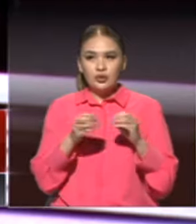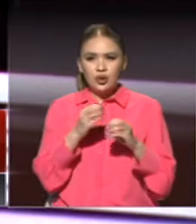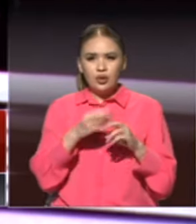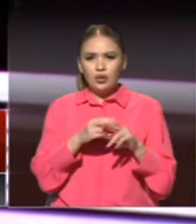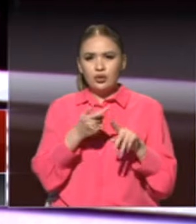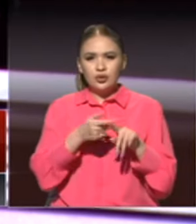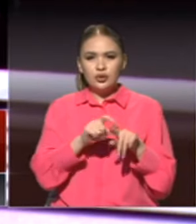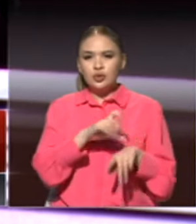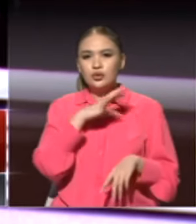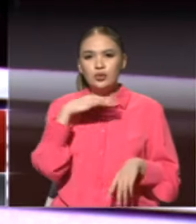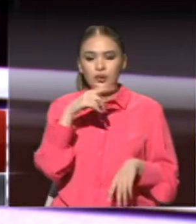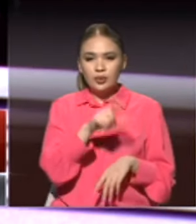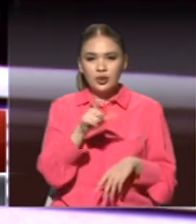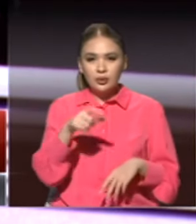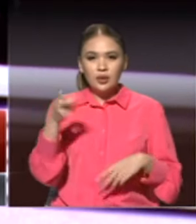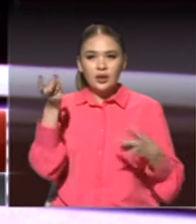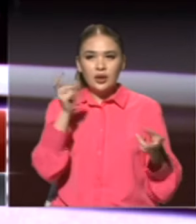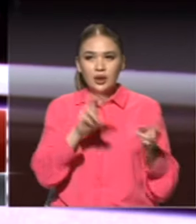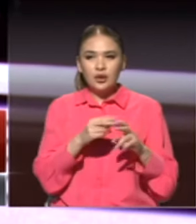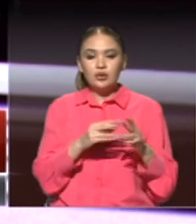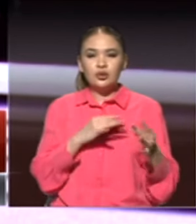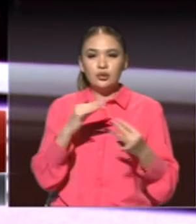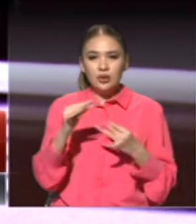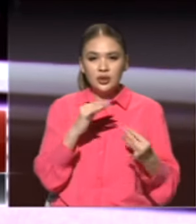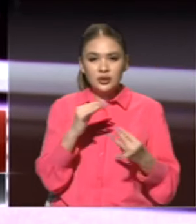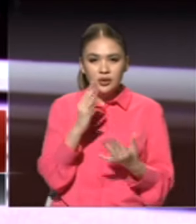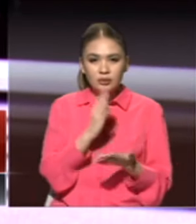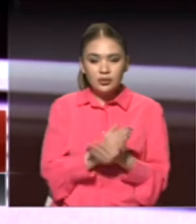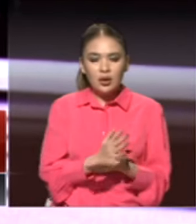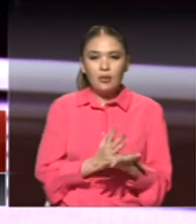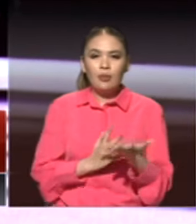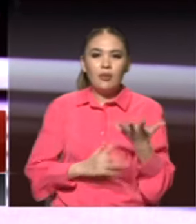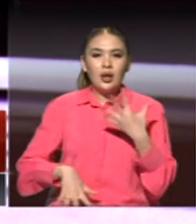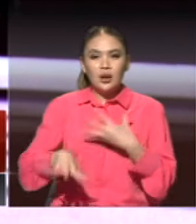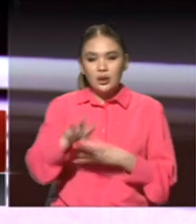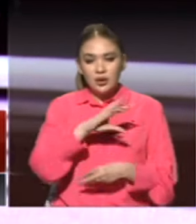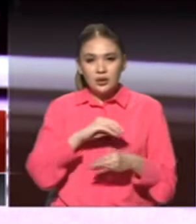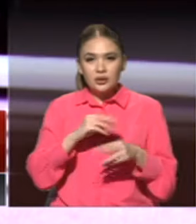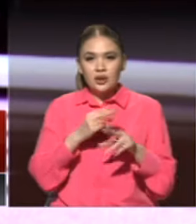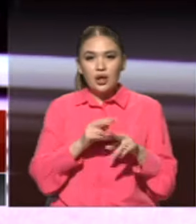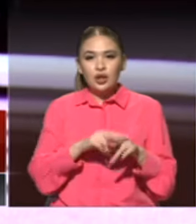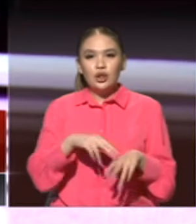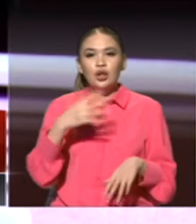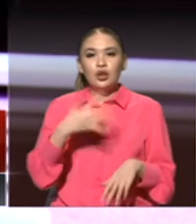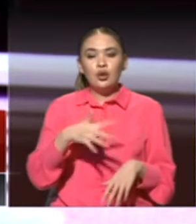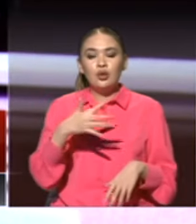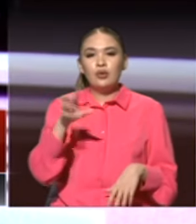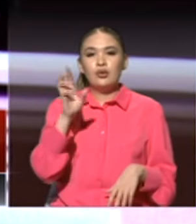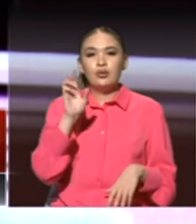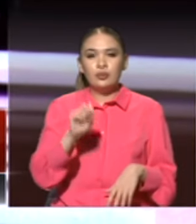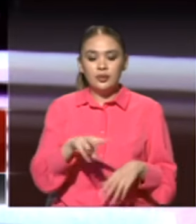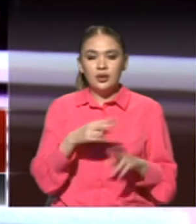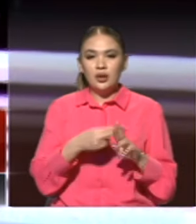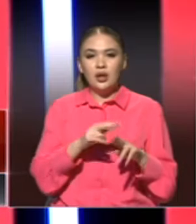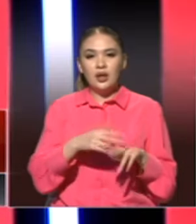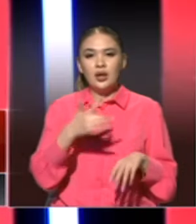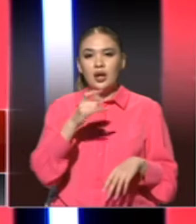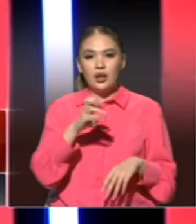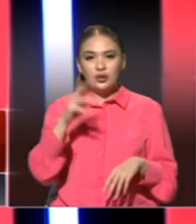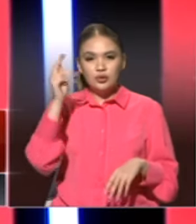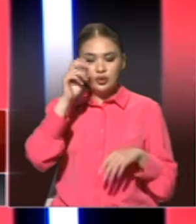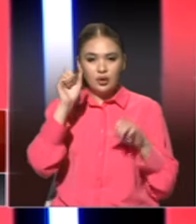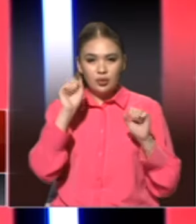алдымыздан, ата-аналар келеді, әрқайсымен сөйлесеміз. Барлығының ойында 50 балмен ғана грантқа түсуге болады мамандық